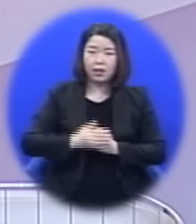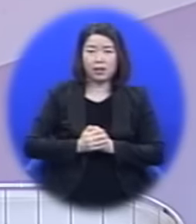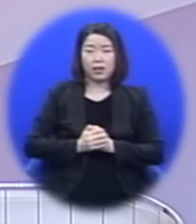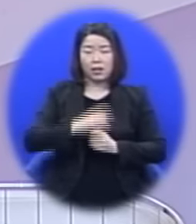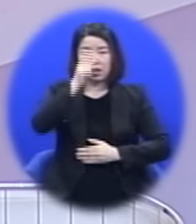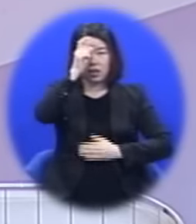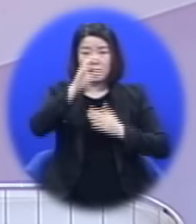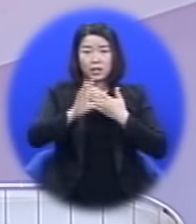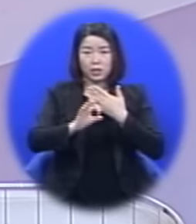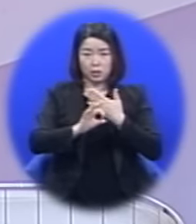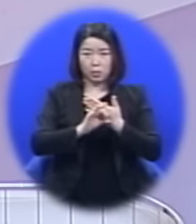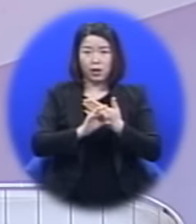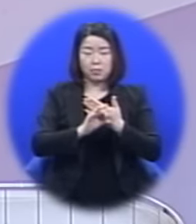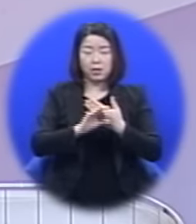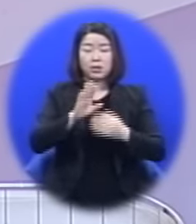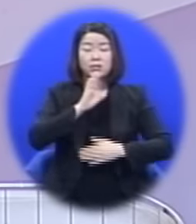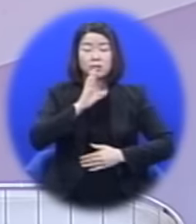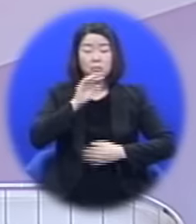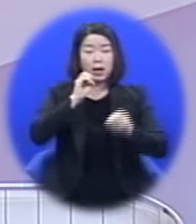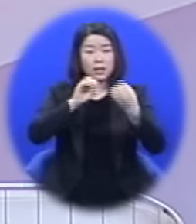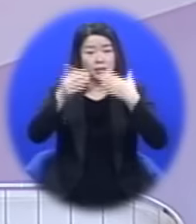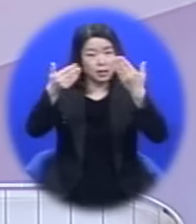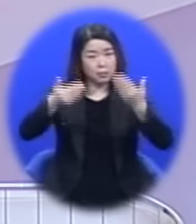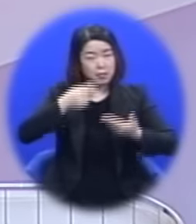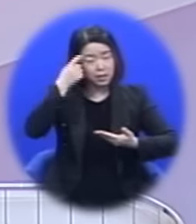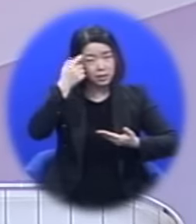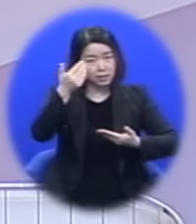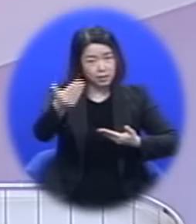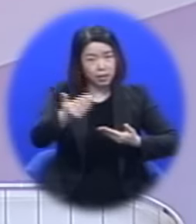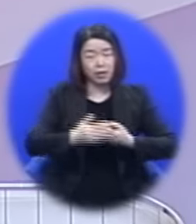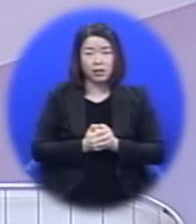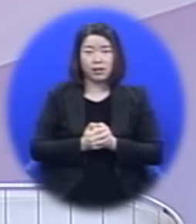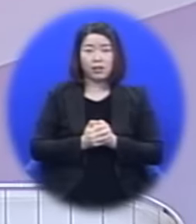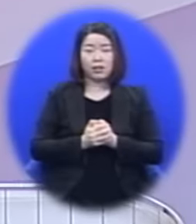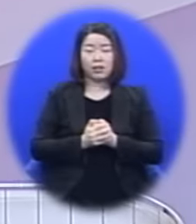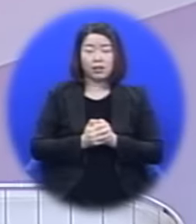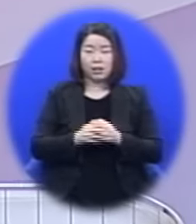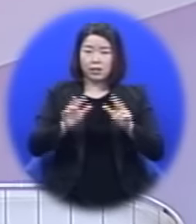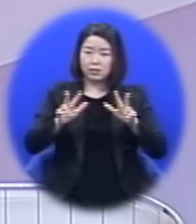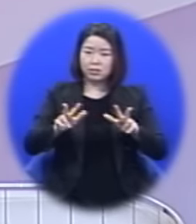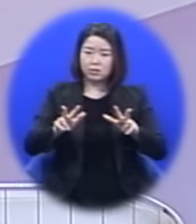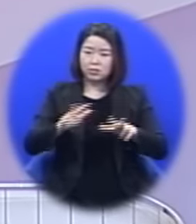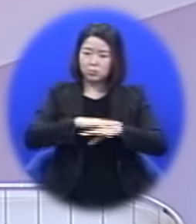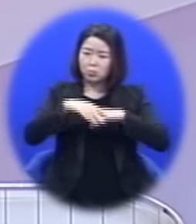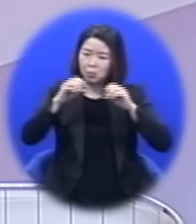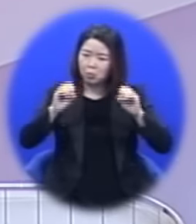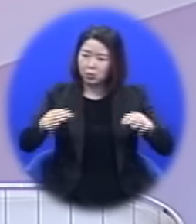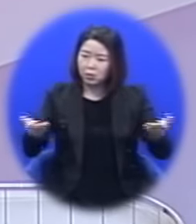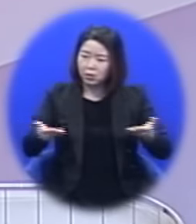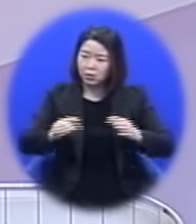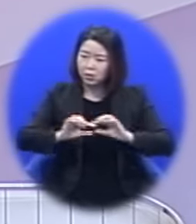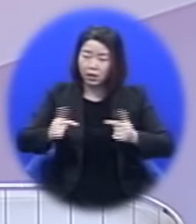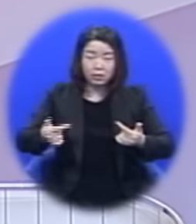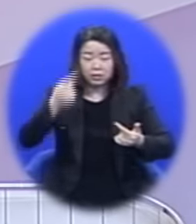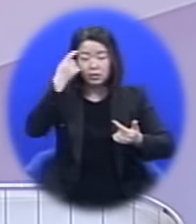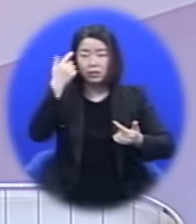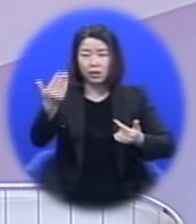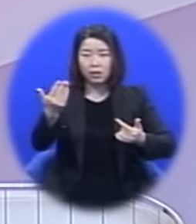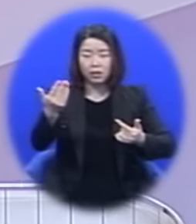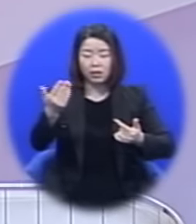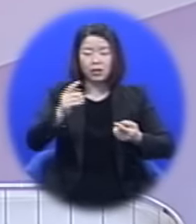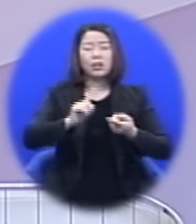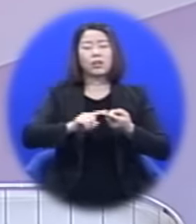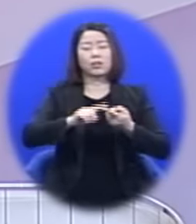기도하면 정말 응답받을까? 내가 지금 이거 헛일하고 있는 거 아니야? 이런 생각을 하고 계시는